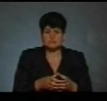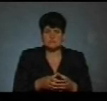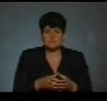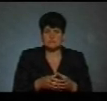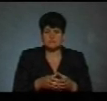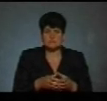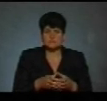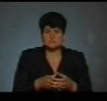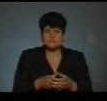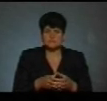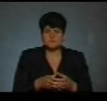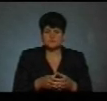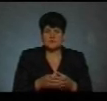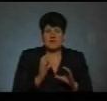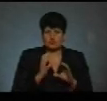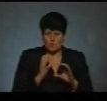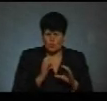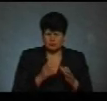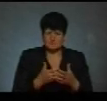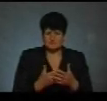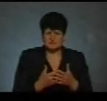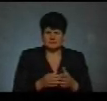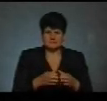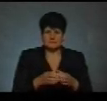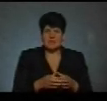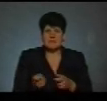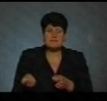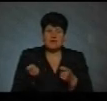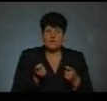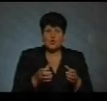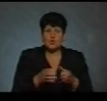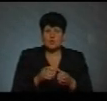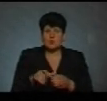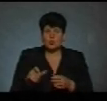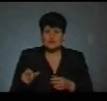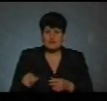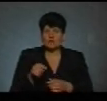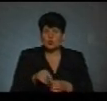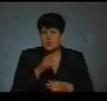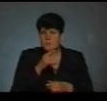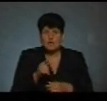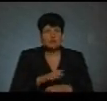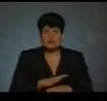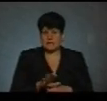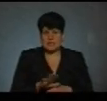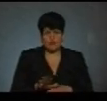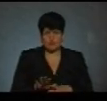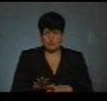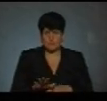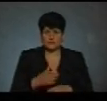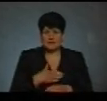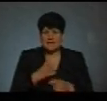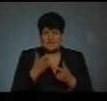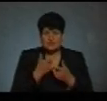скажімо так, автобусів, чи які би привозили групи людей, вже в той період не було. Тобто в нас ця інформація